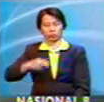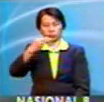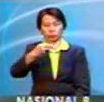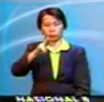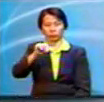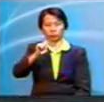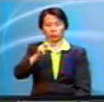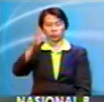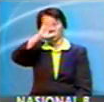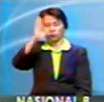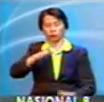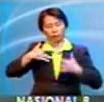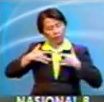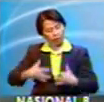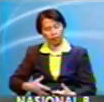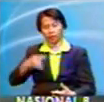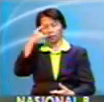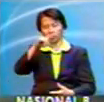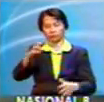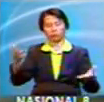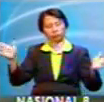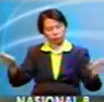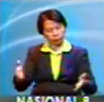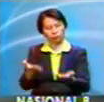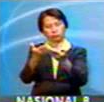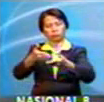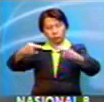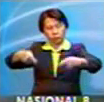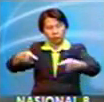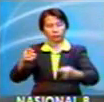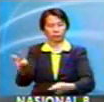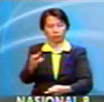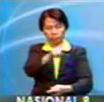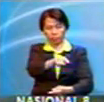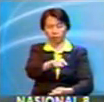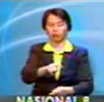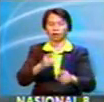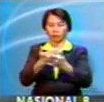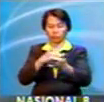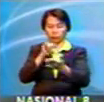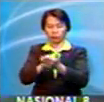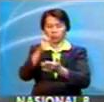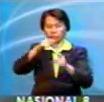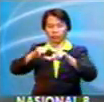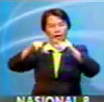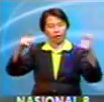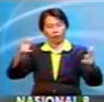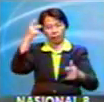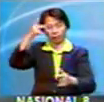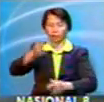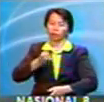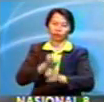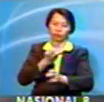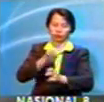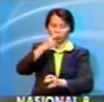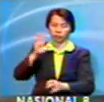Ismail tidak pernah putus asa untuk mendamaikan perbalahan mereka. Namun sebelum itu, akibat perbezaan politik, sukar